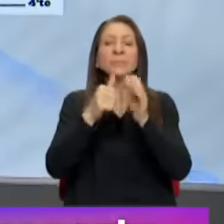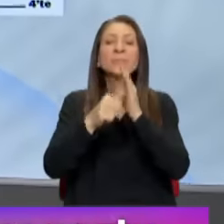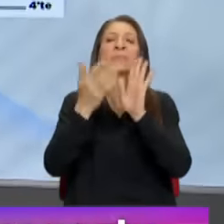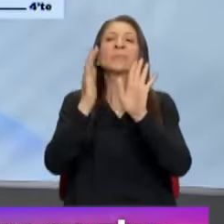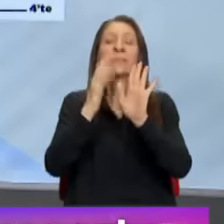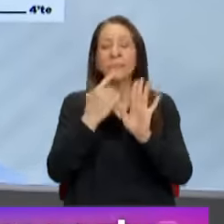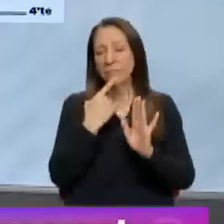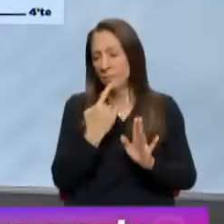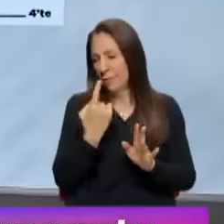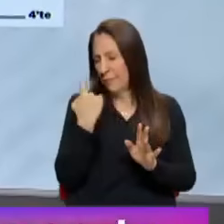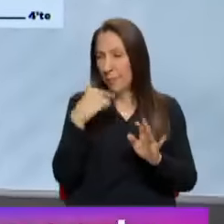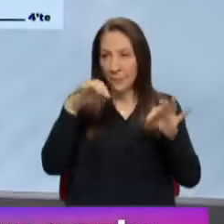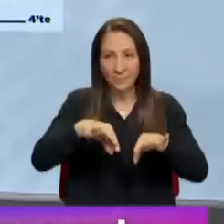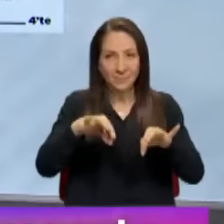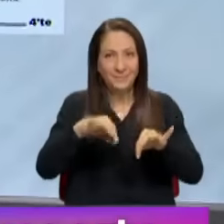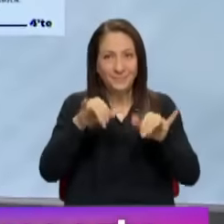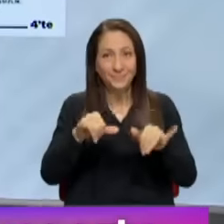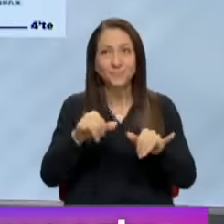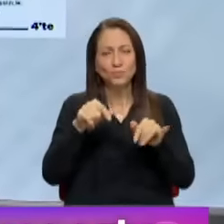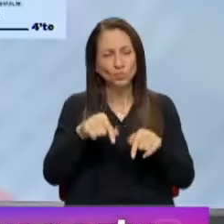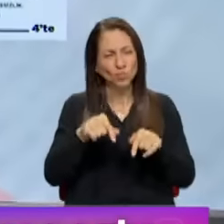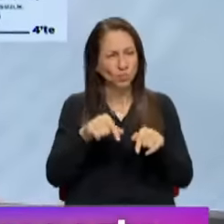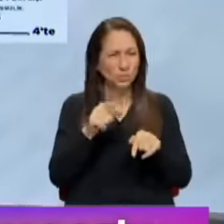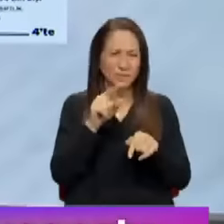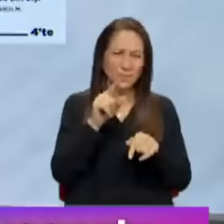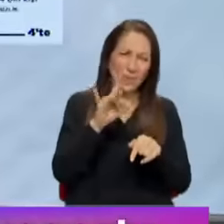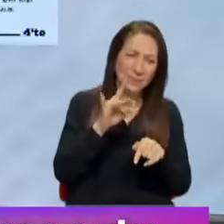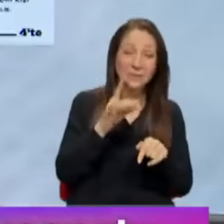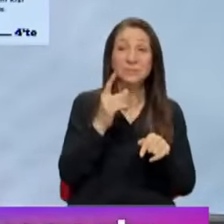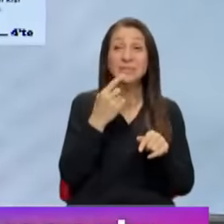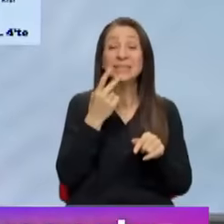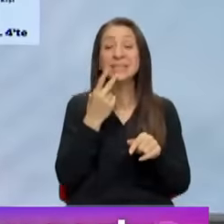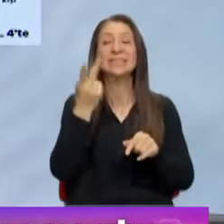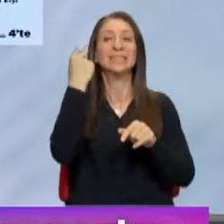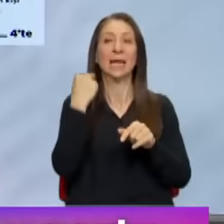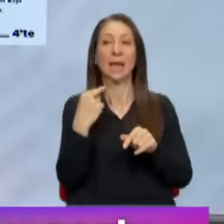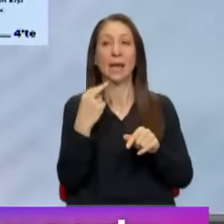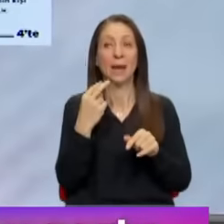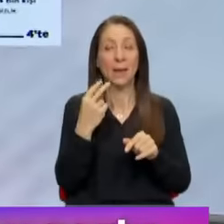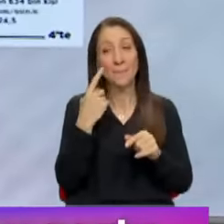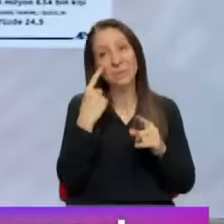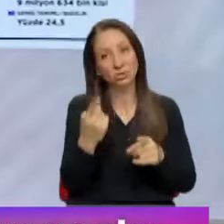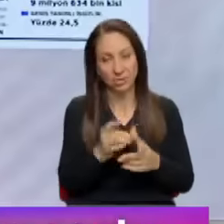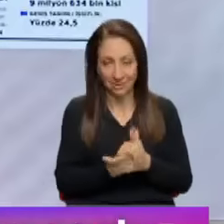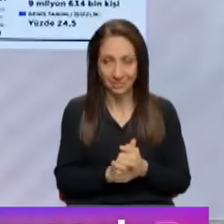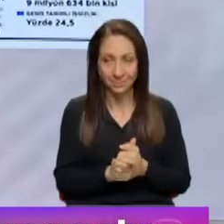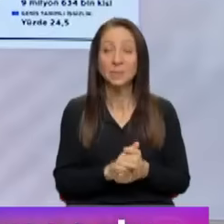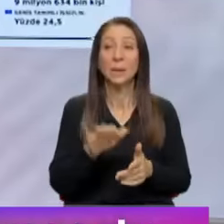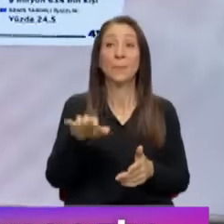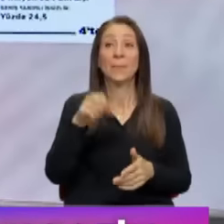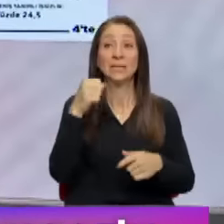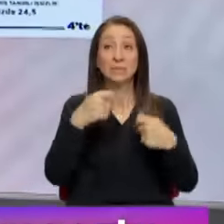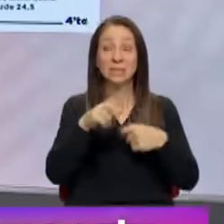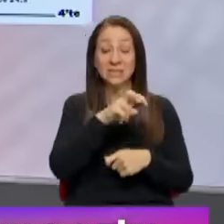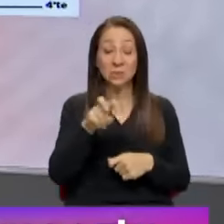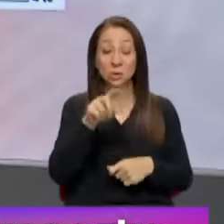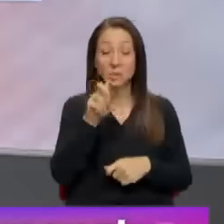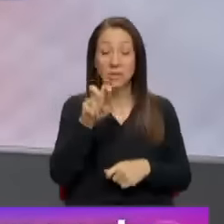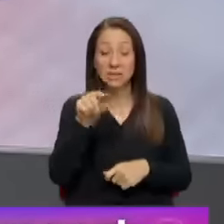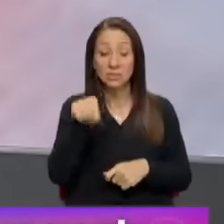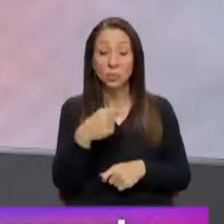gitmeyeceğiz. Geçen sene bugüne ya da bugünlere, bir de evvelki sene bugünlere gideceğiz hep birlikte. Merkez Bankası